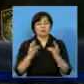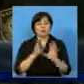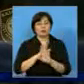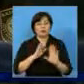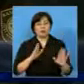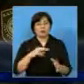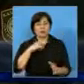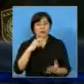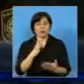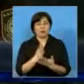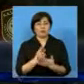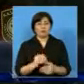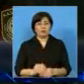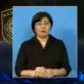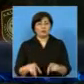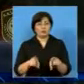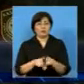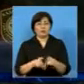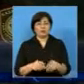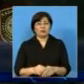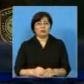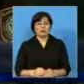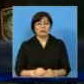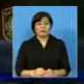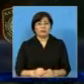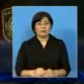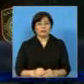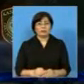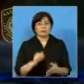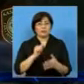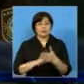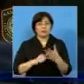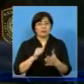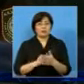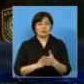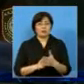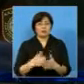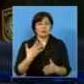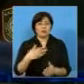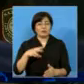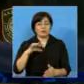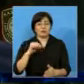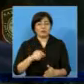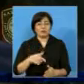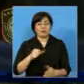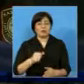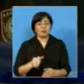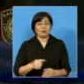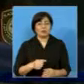отыр. Сонымен қатар бұл жаңағы себеп 5 литрлік газ баллонын